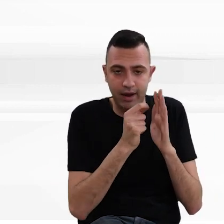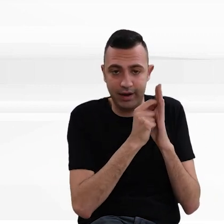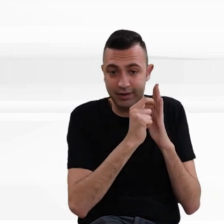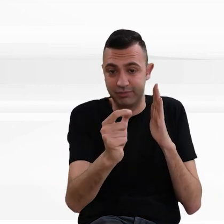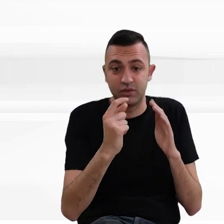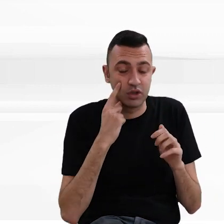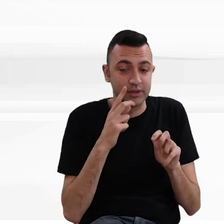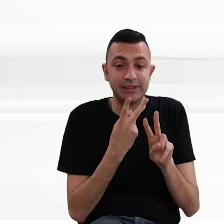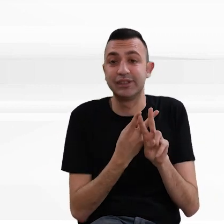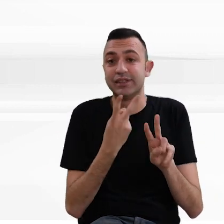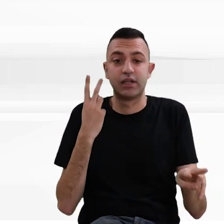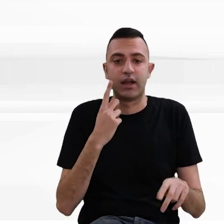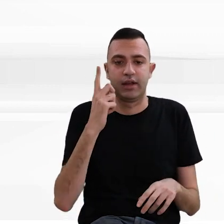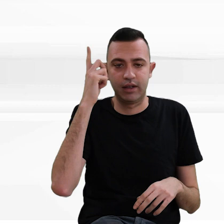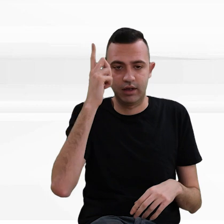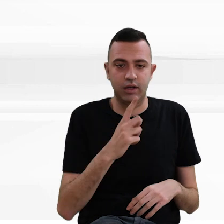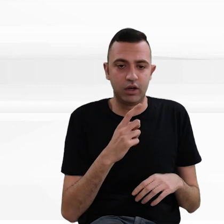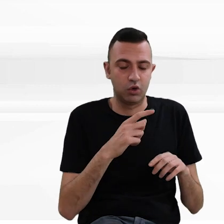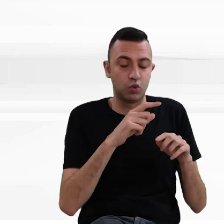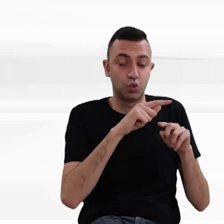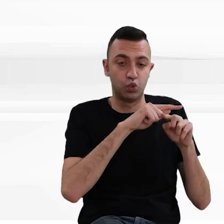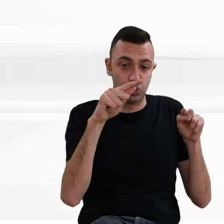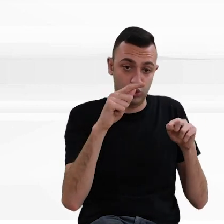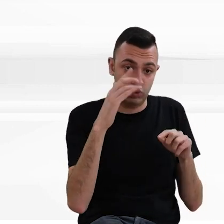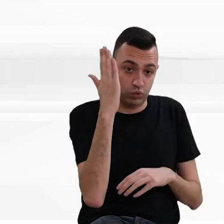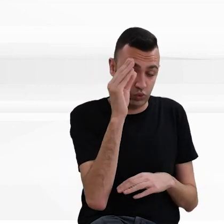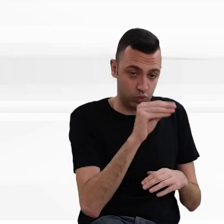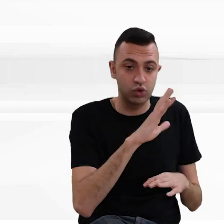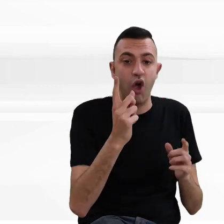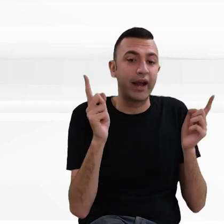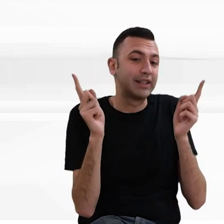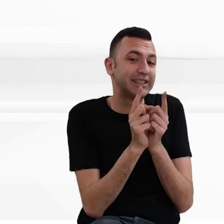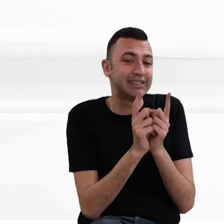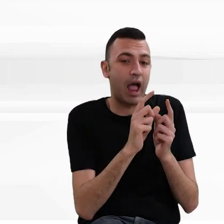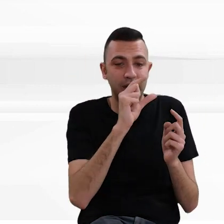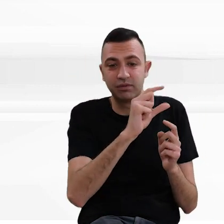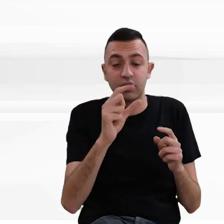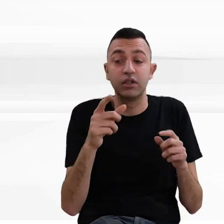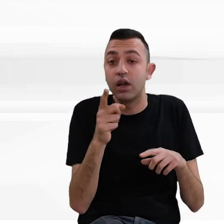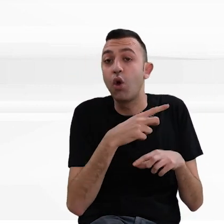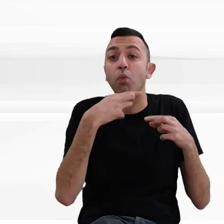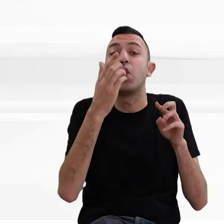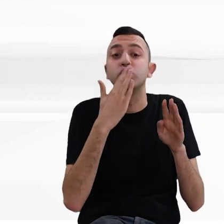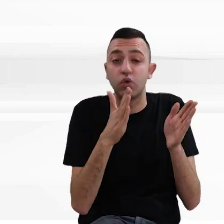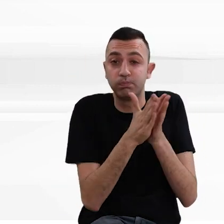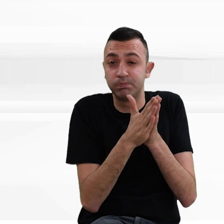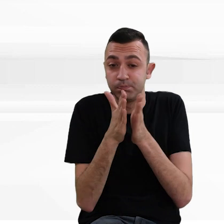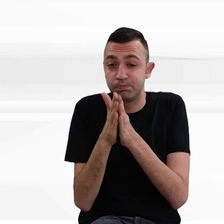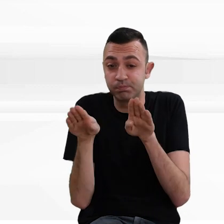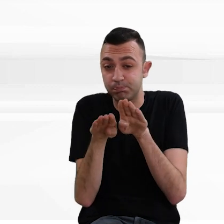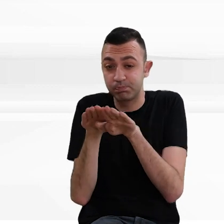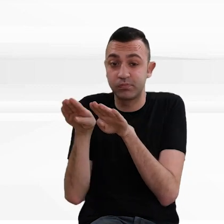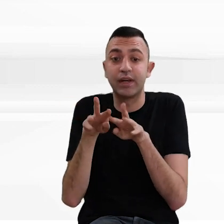parçası boyunca sırasıyla önce uzun kenarı sonra Kısa kenarı üzerine aralarında boşluk kalmayacak şekilde